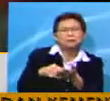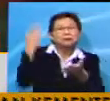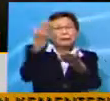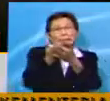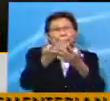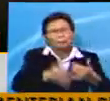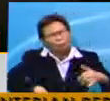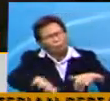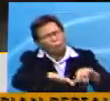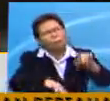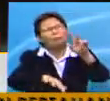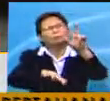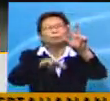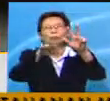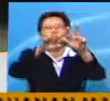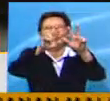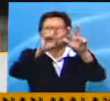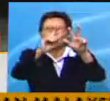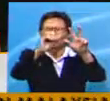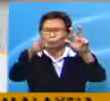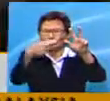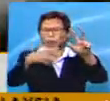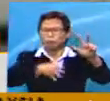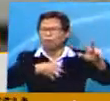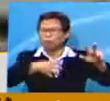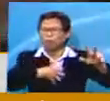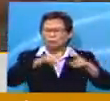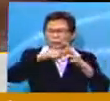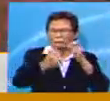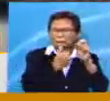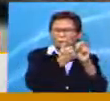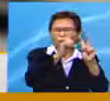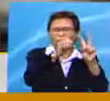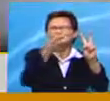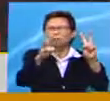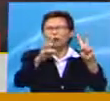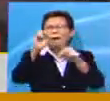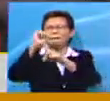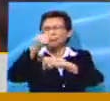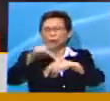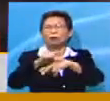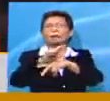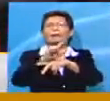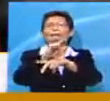kini dianggarkan sebanyak 30,000 aduan diterima sejak tahun lepas oleh Persatuan Pengguna